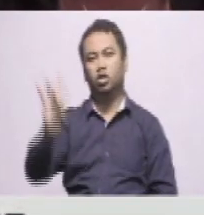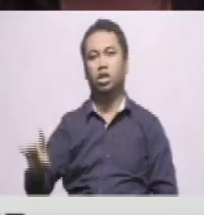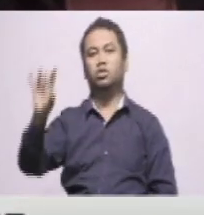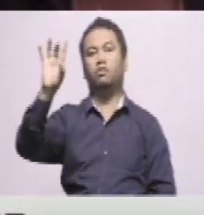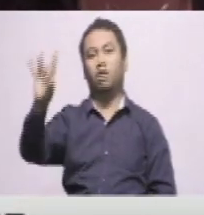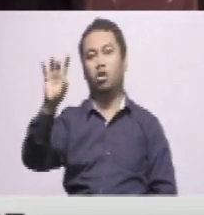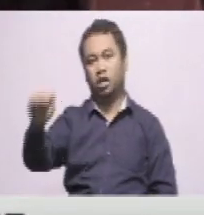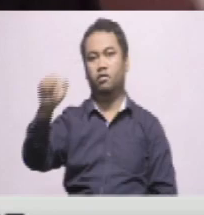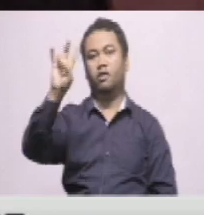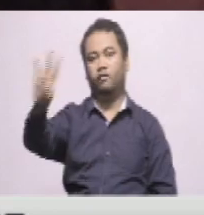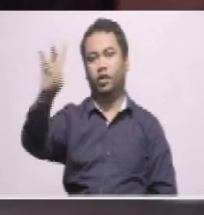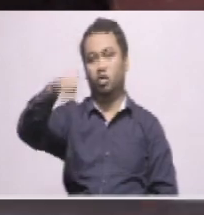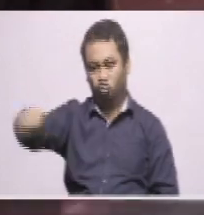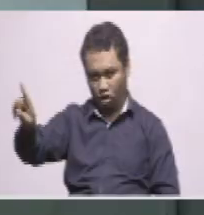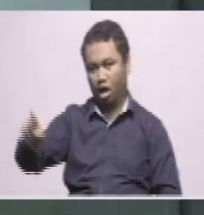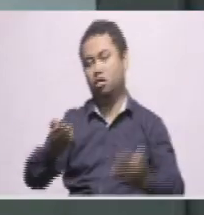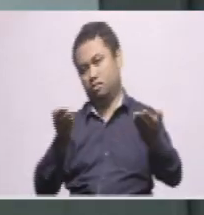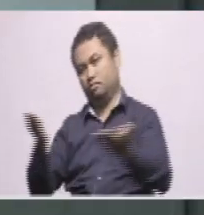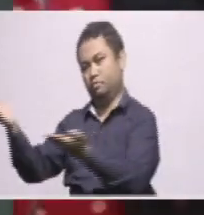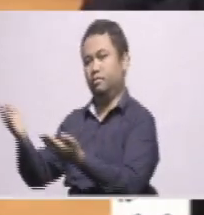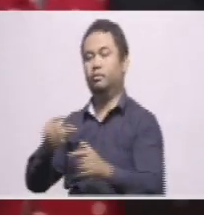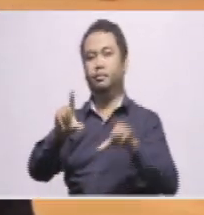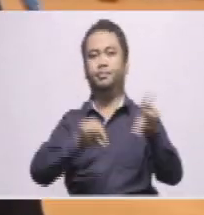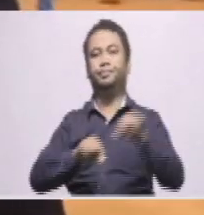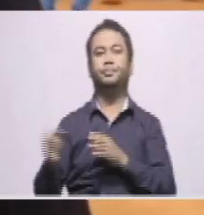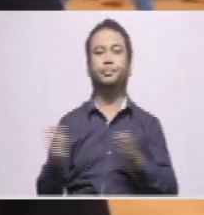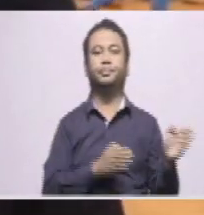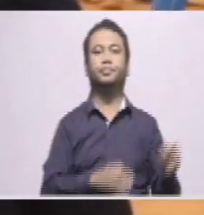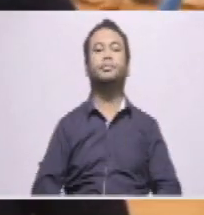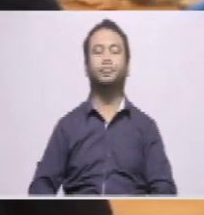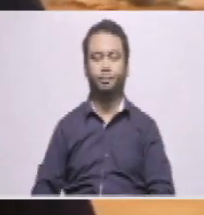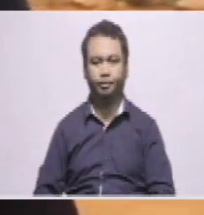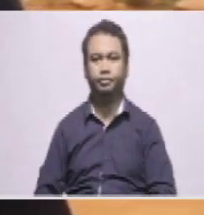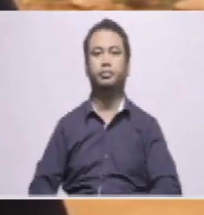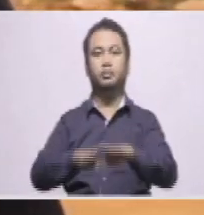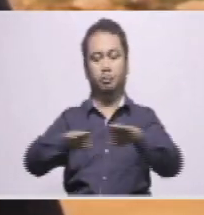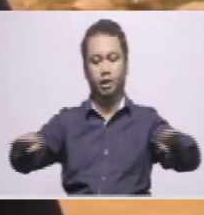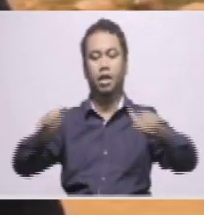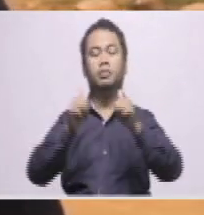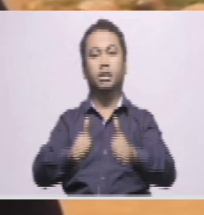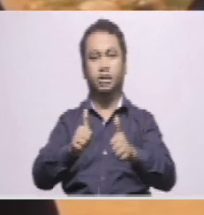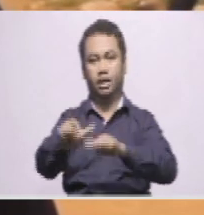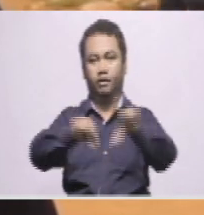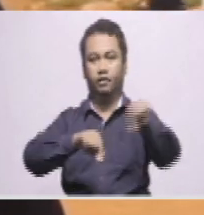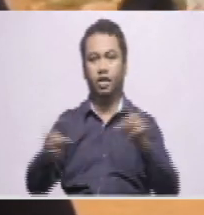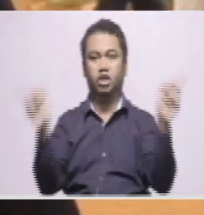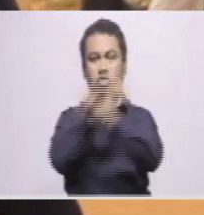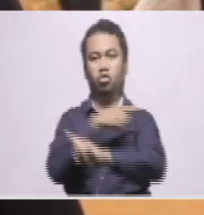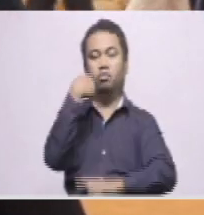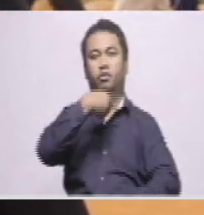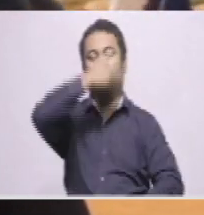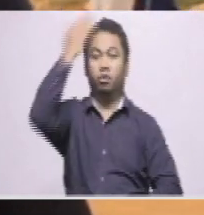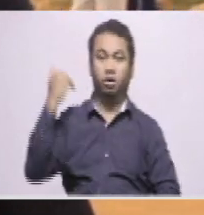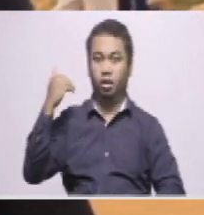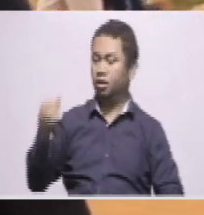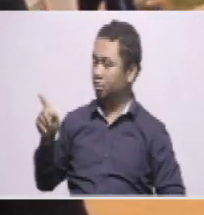5 sy 8 no andrasana handatsabato amin'izany. Mizotra ampilaminana ny fifidianana izay osolombavam-bahoaka raha ny